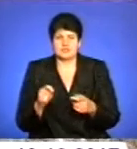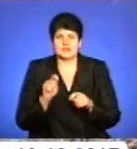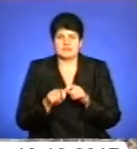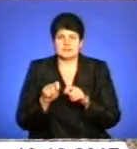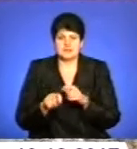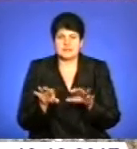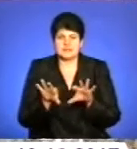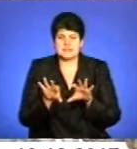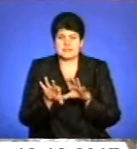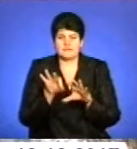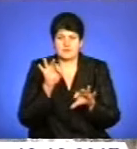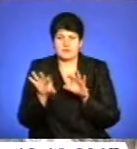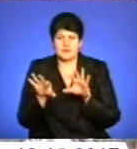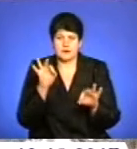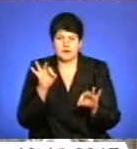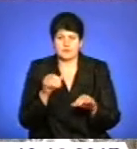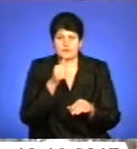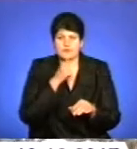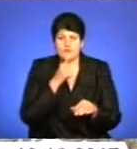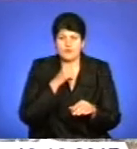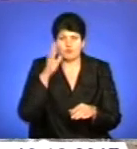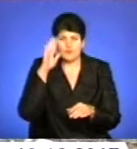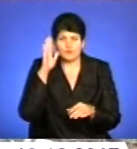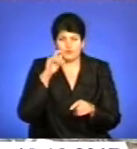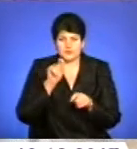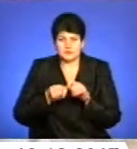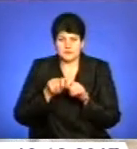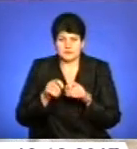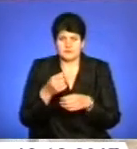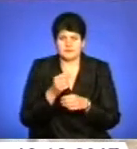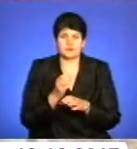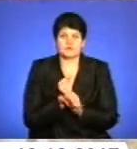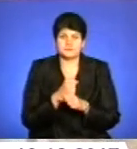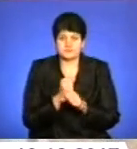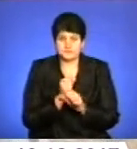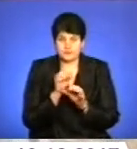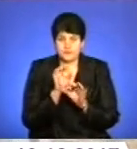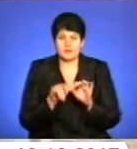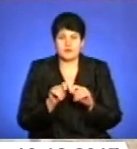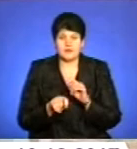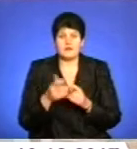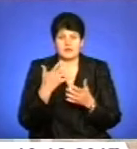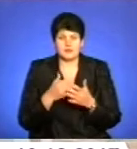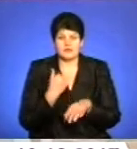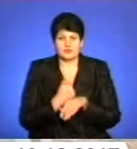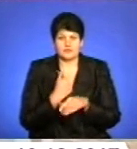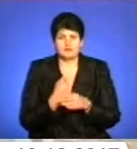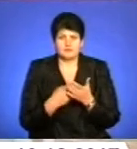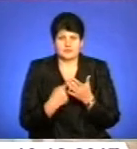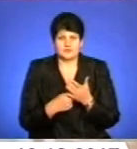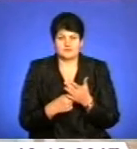для лабораторних досліджень. Остаточні висновки обіцяють оприлюднити, як тільки будуть готові результати. Але основну версію